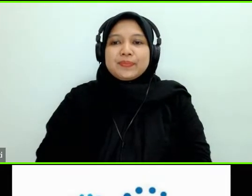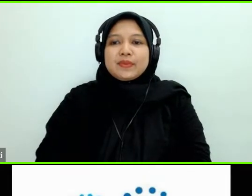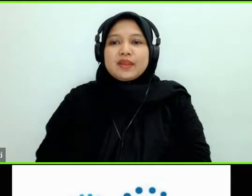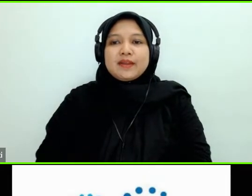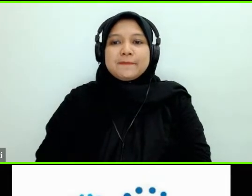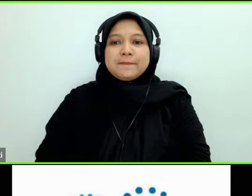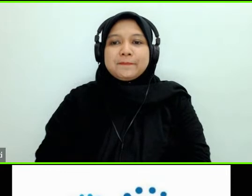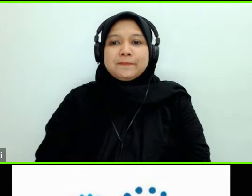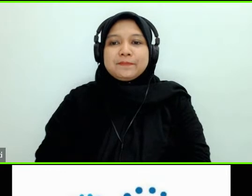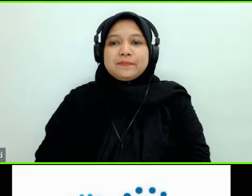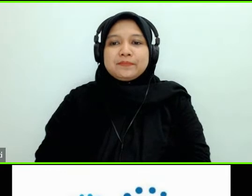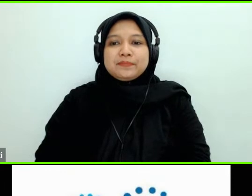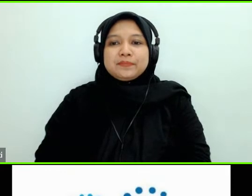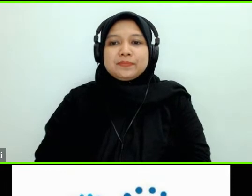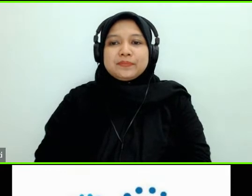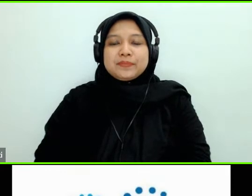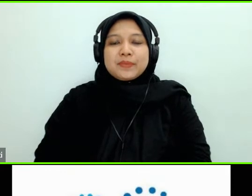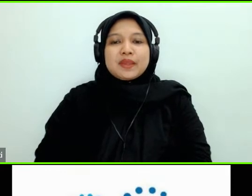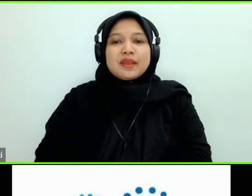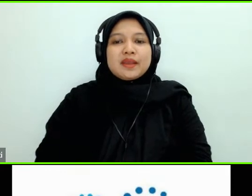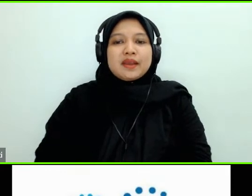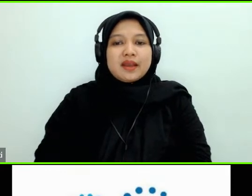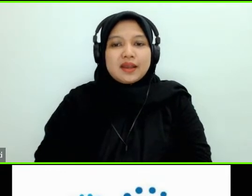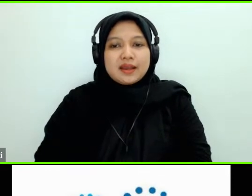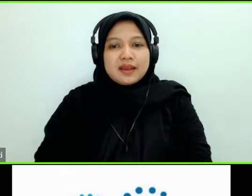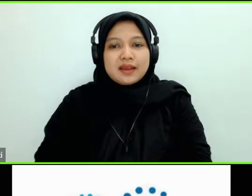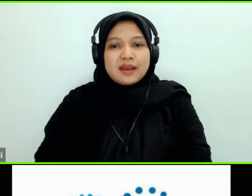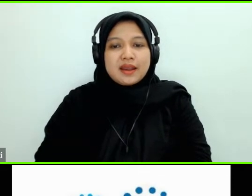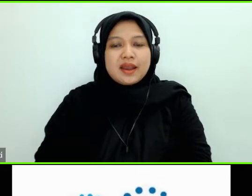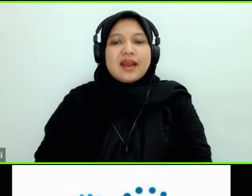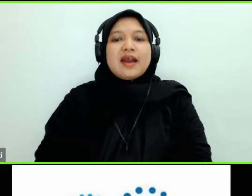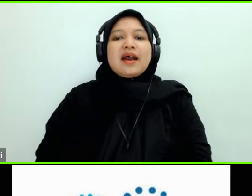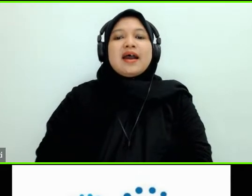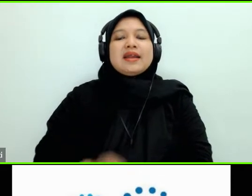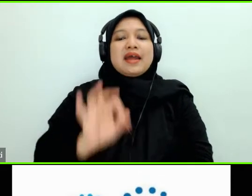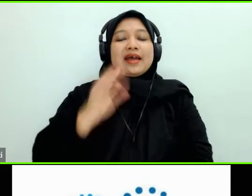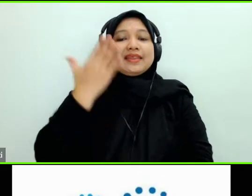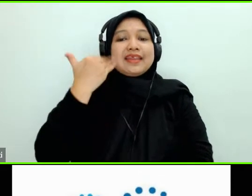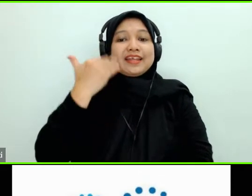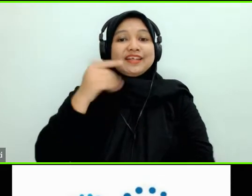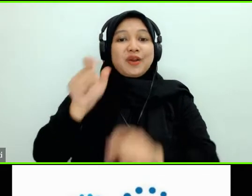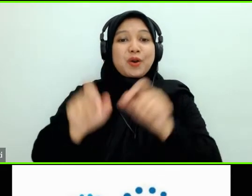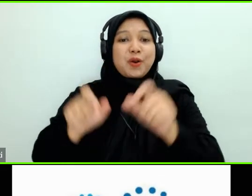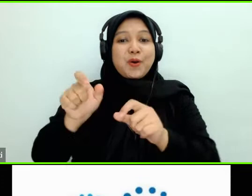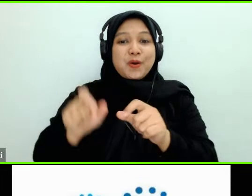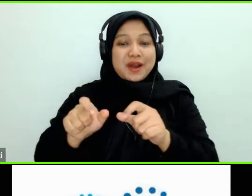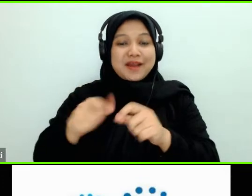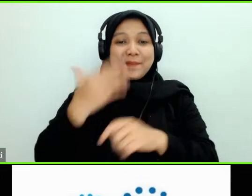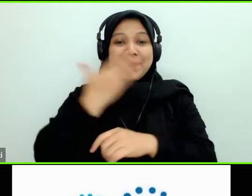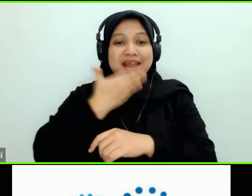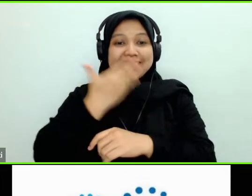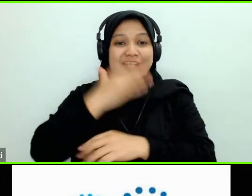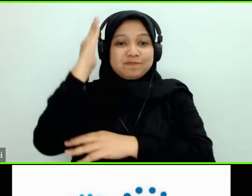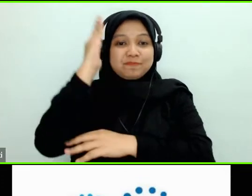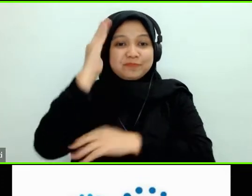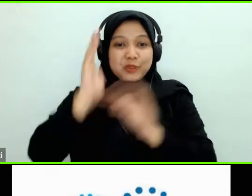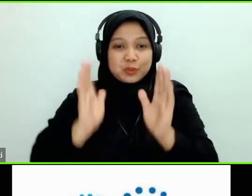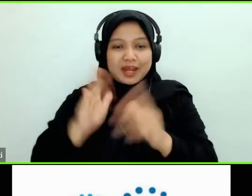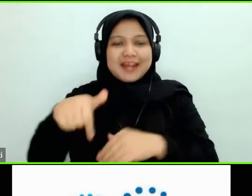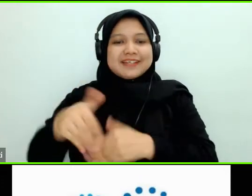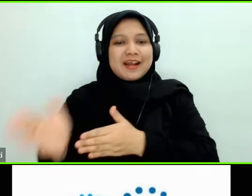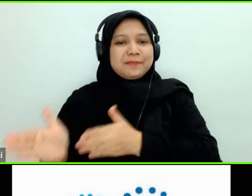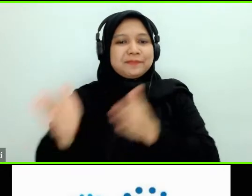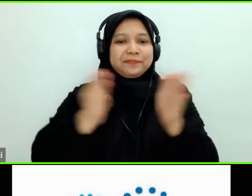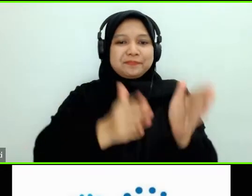ke orang-orang hukum kali ini kalau treated orang-orang bahasa eh Saya akan mengundang Mbah